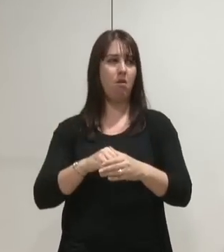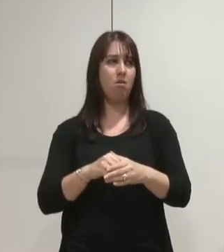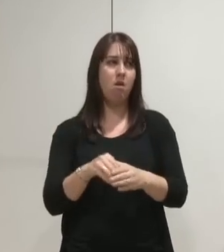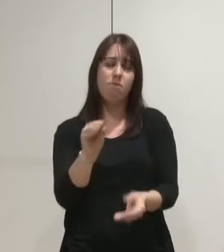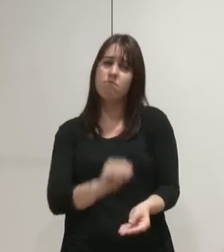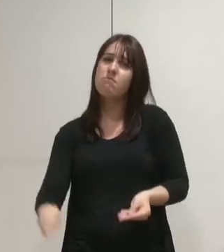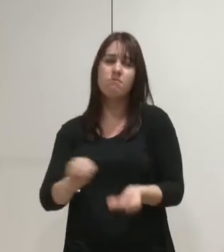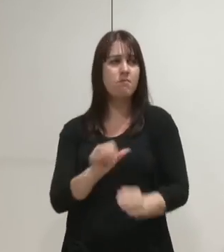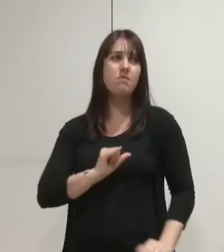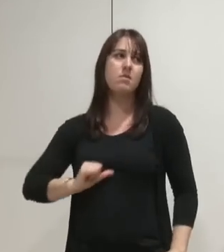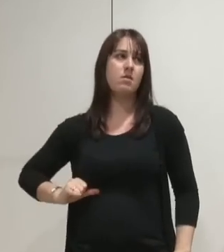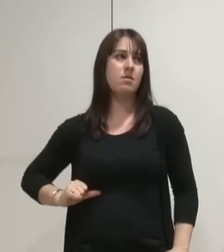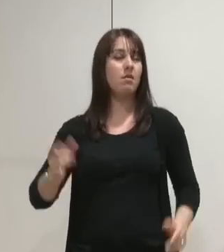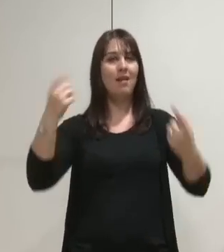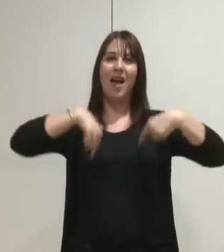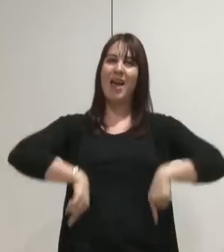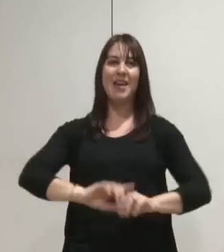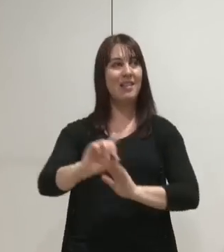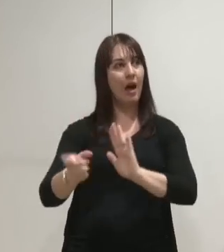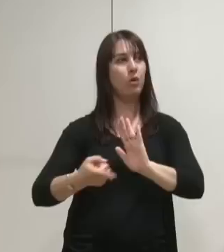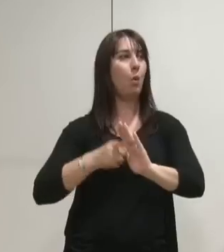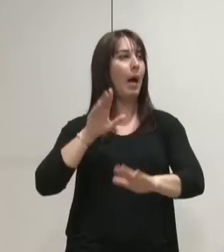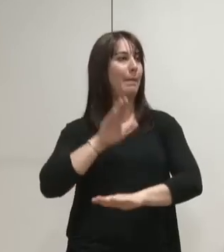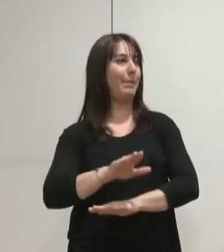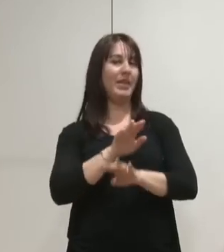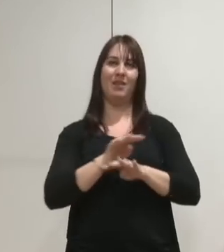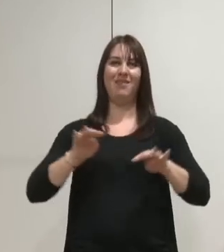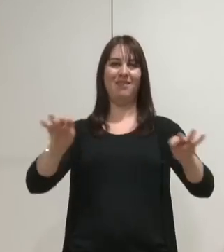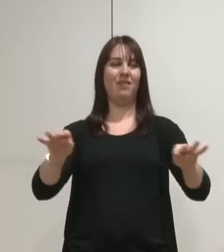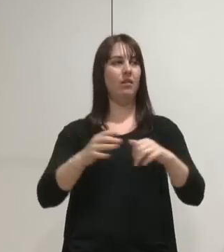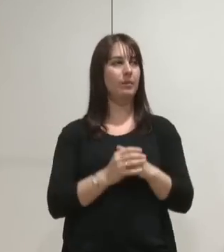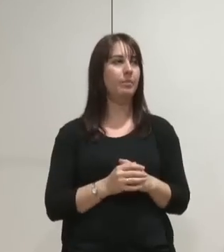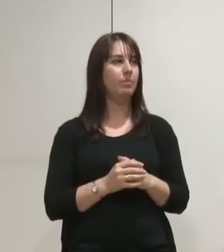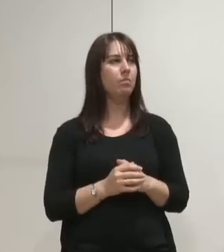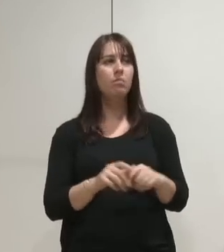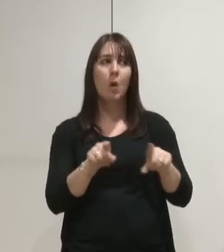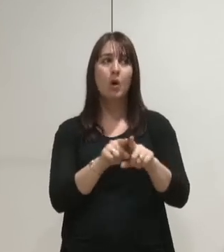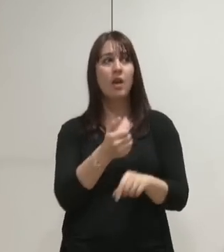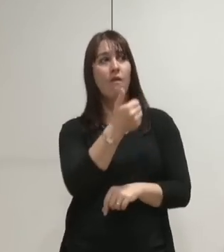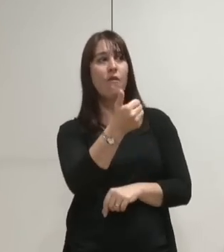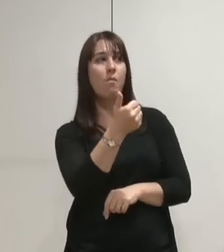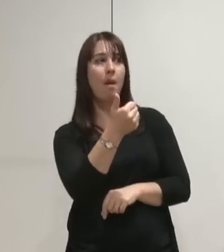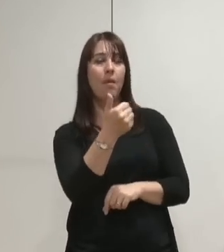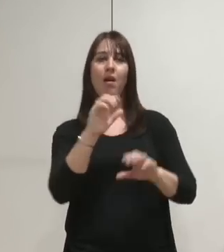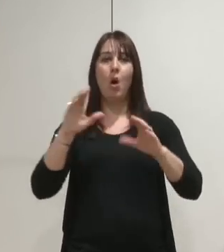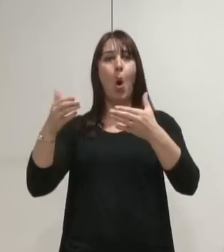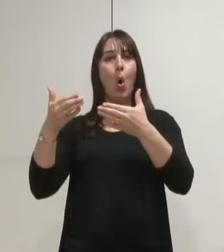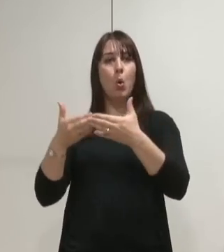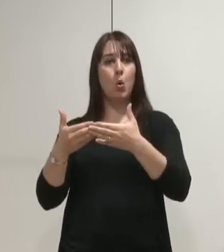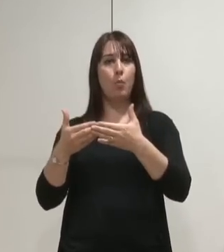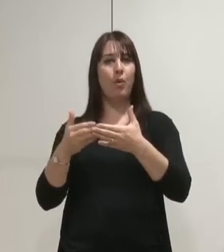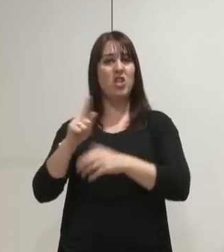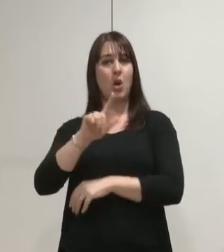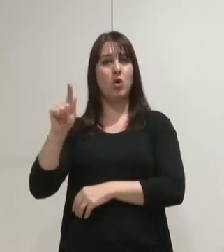nous sommes dans un état de droit passons sur le fait que vous n'ayez même pas pris la peine de nommer correctement le groupement auquel